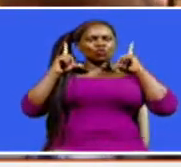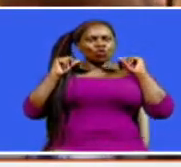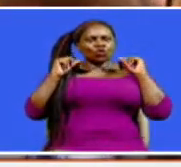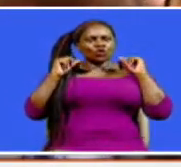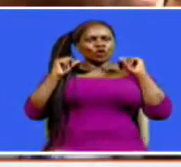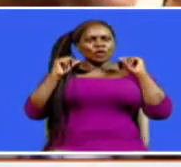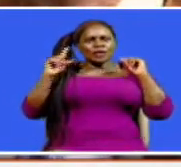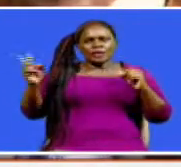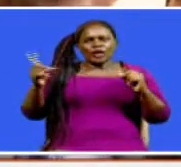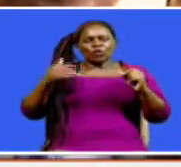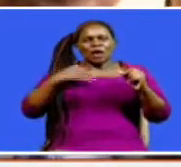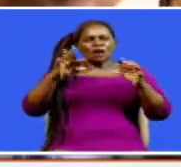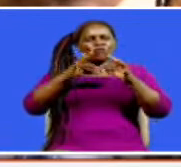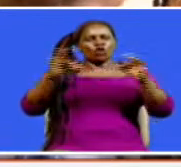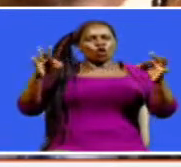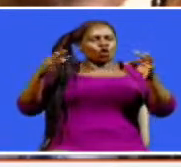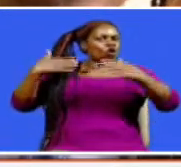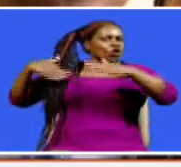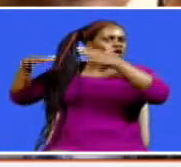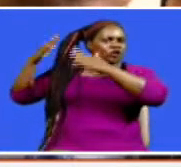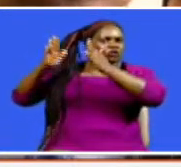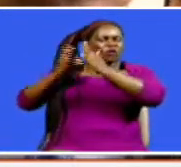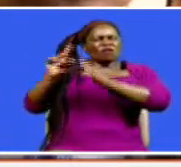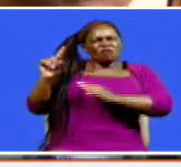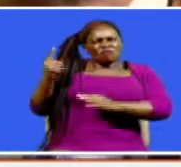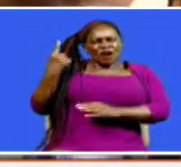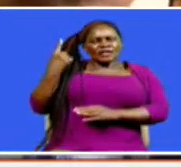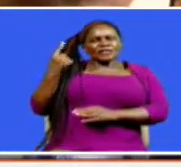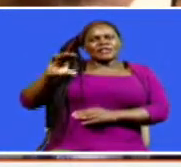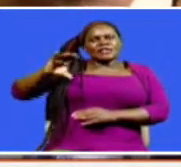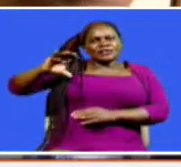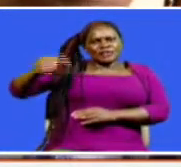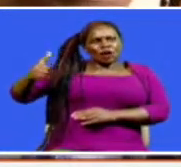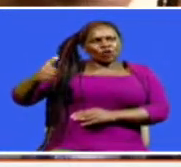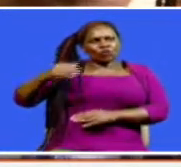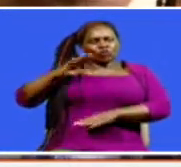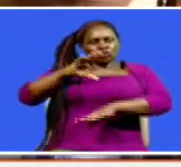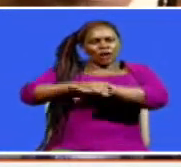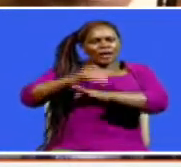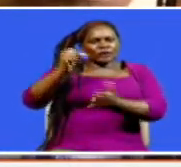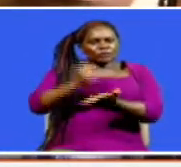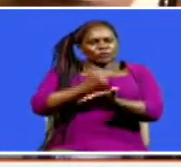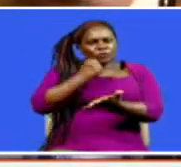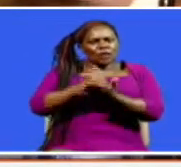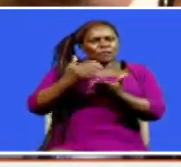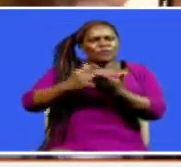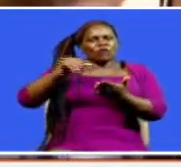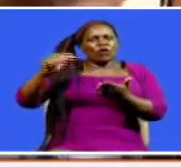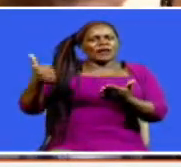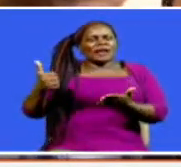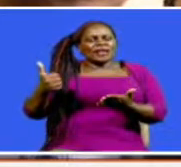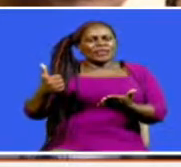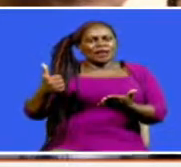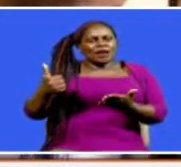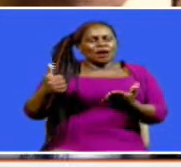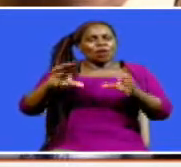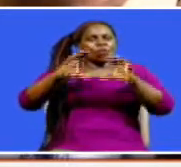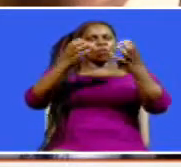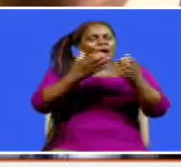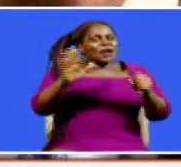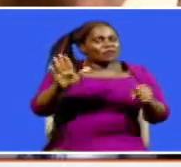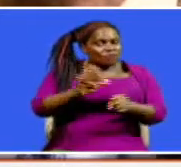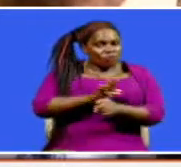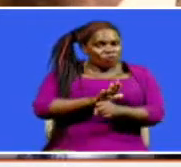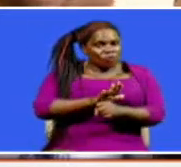history with the monarchy. Nairobi was the first Commonwealth city to get a charter, and before any other Commonwealth city in the world.